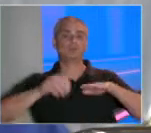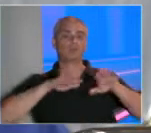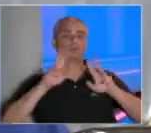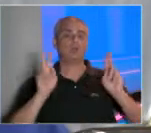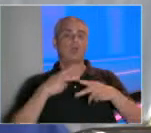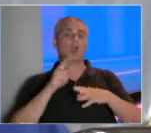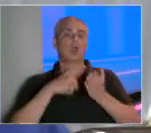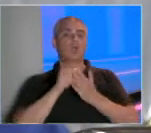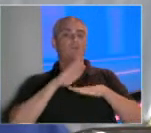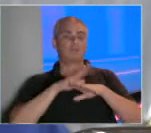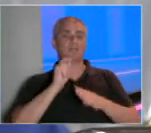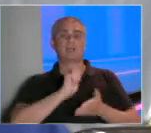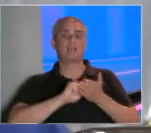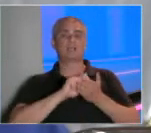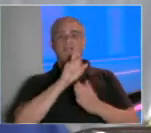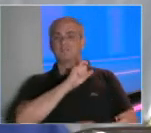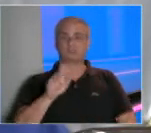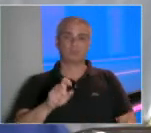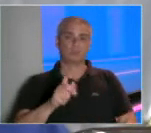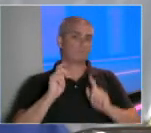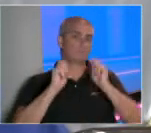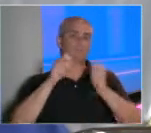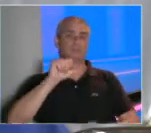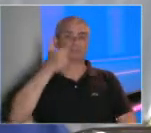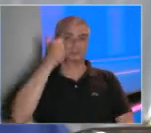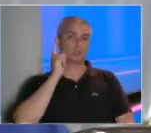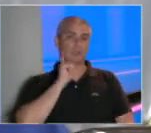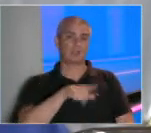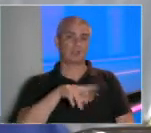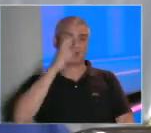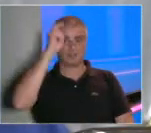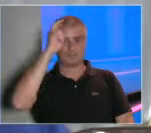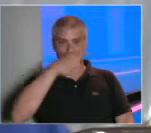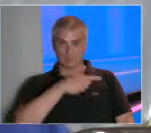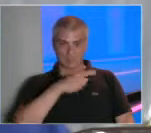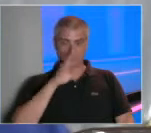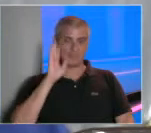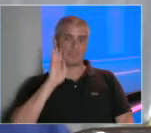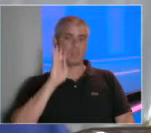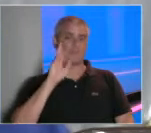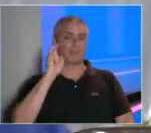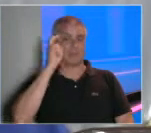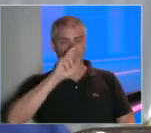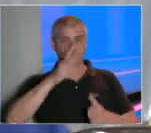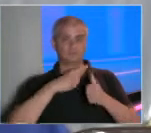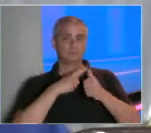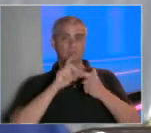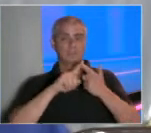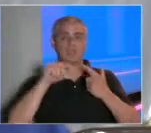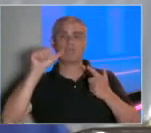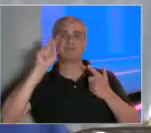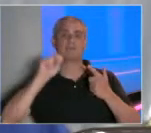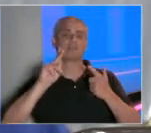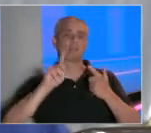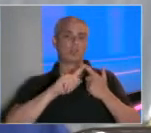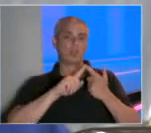לא יכול לכהן עם כתבי אישום. המגיש הראשון נקרא בני גנץ, בני בנימין גנץ, והמגיש השני הוא אבי